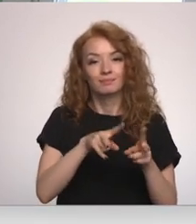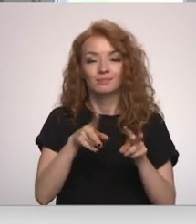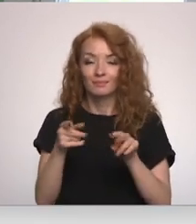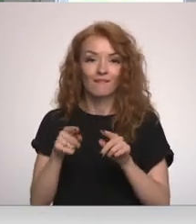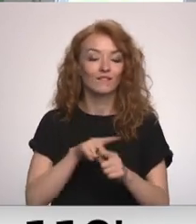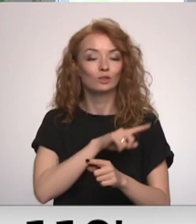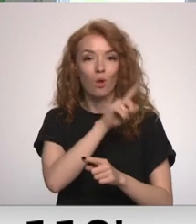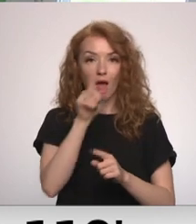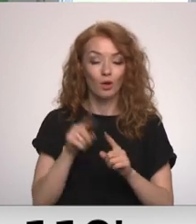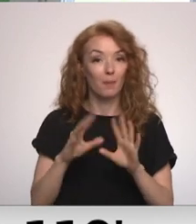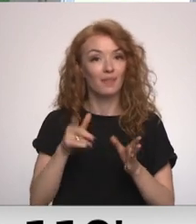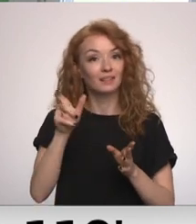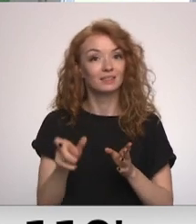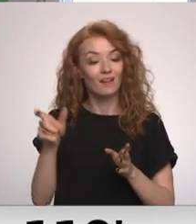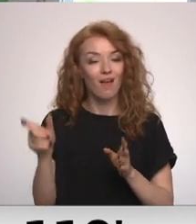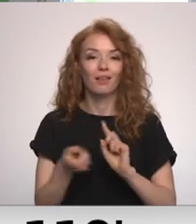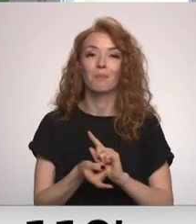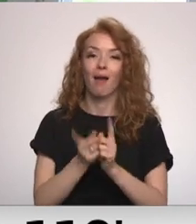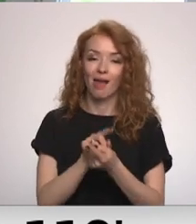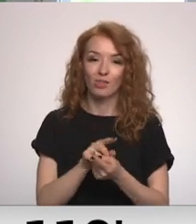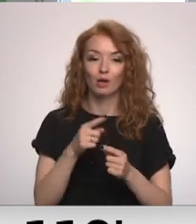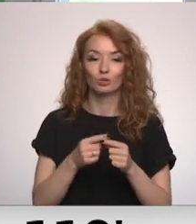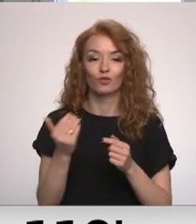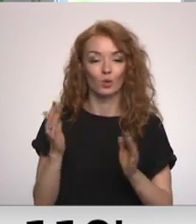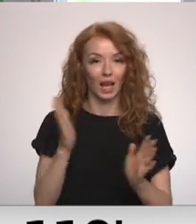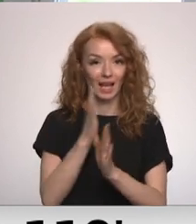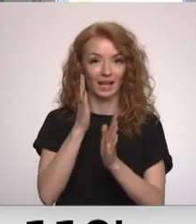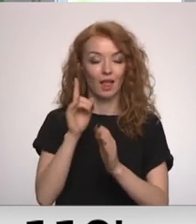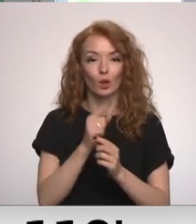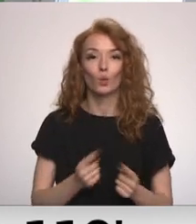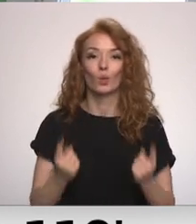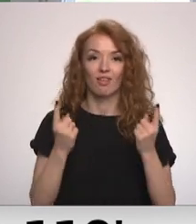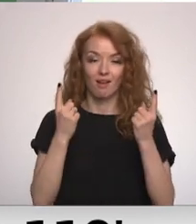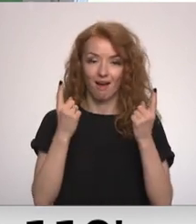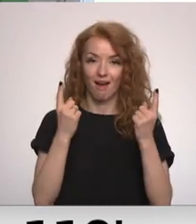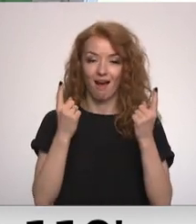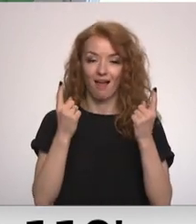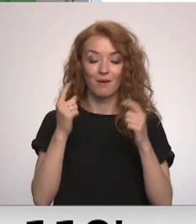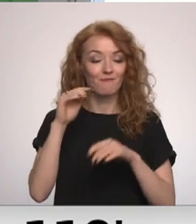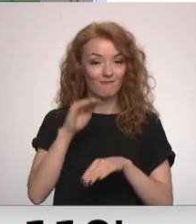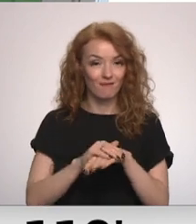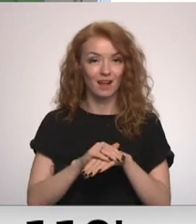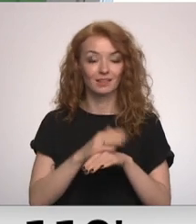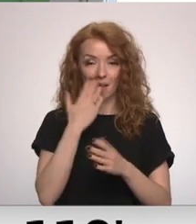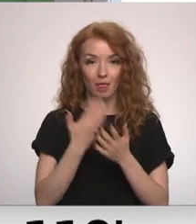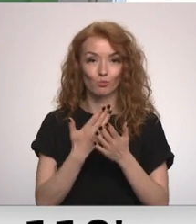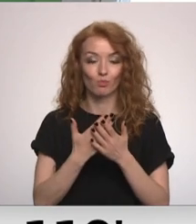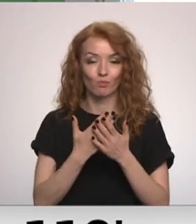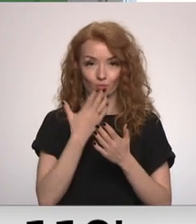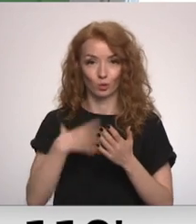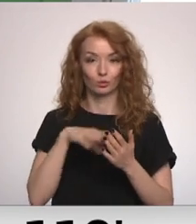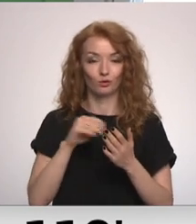visu laiku ir šeit, bet cilvēki mainās un tajā viņu likteņi ir unikāli, es gribētu teikt. Principā atspoguļo mūsu valsts